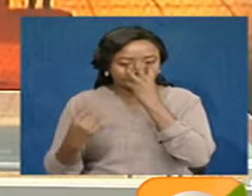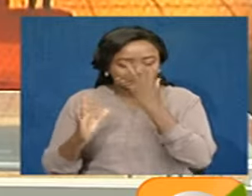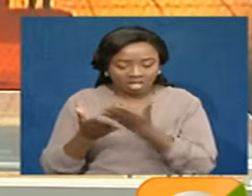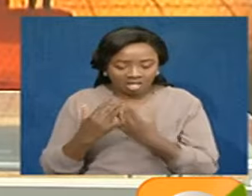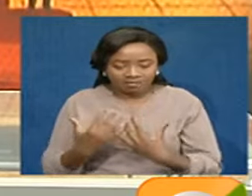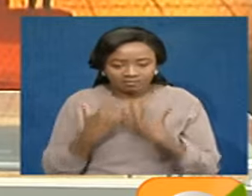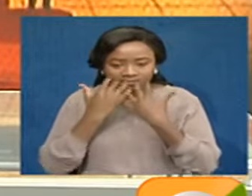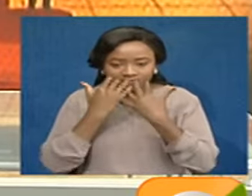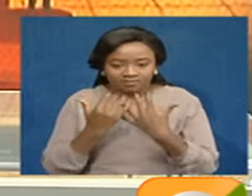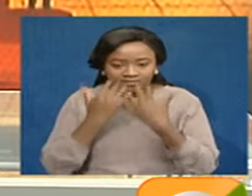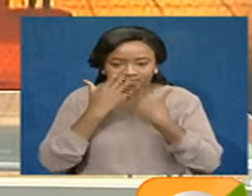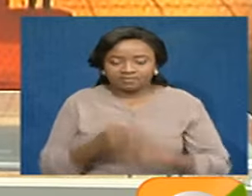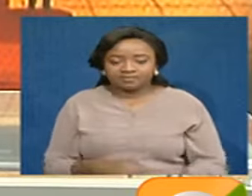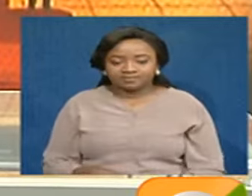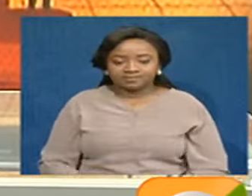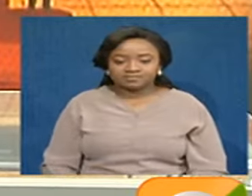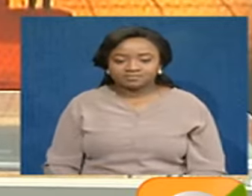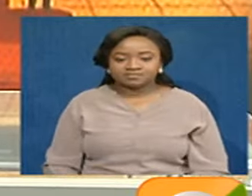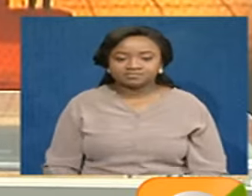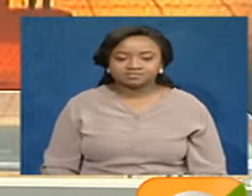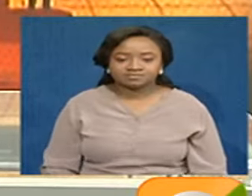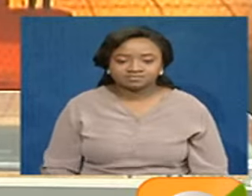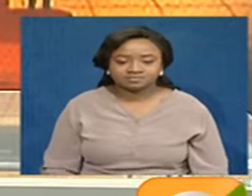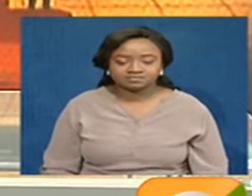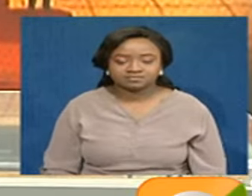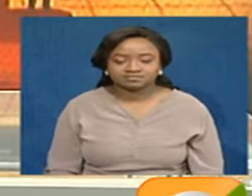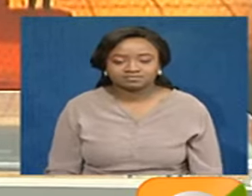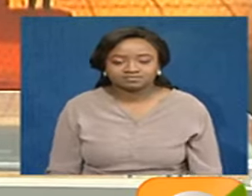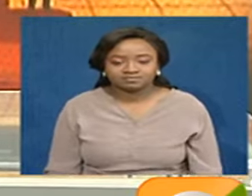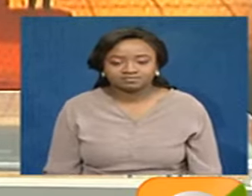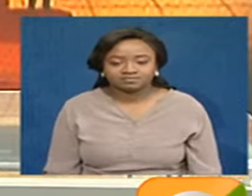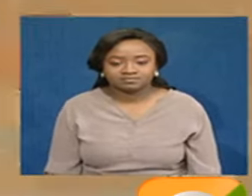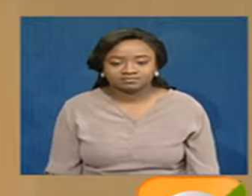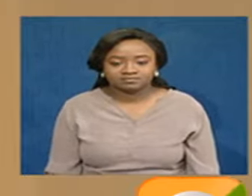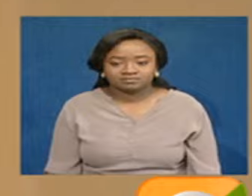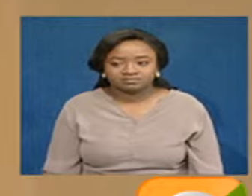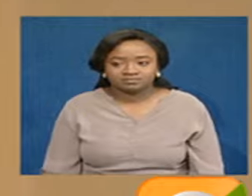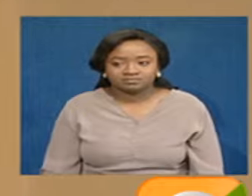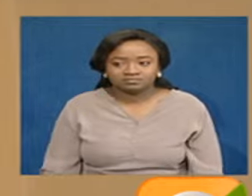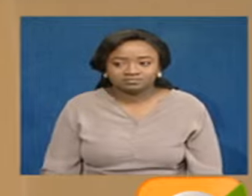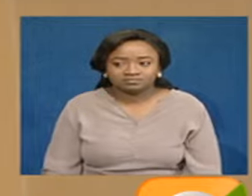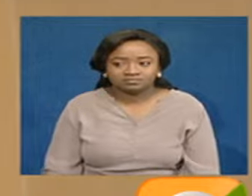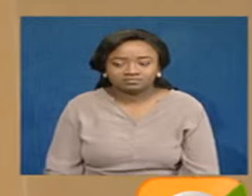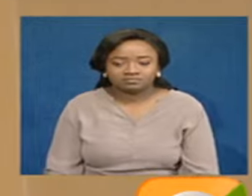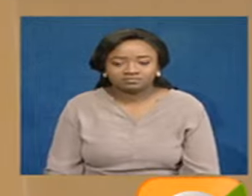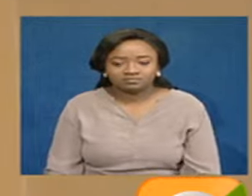afya kufanya mtihani wake wa kitaifa. Brenda Wanga anaarifu.